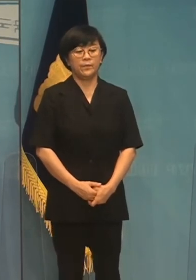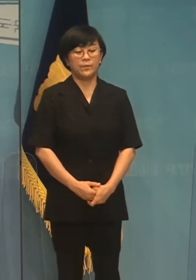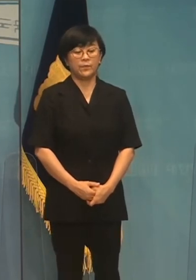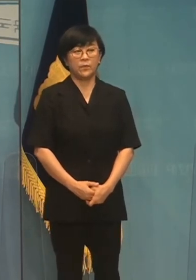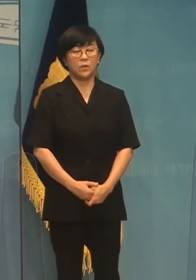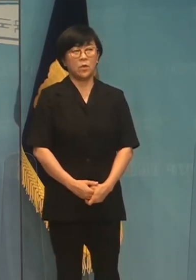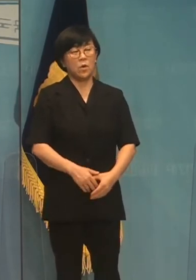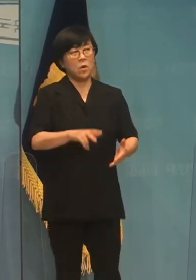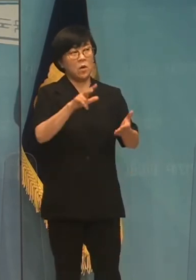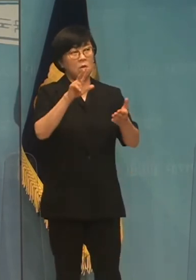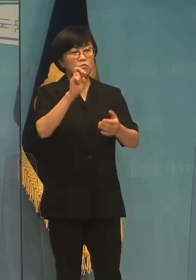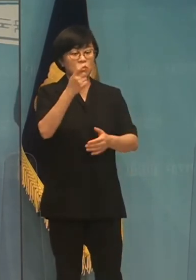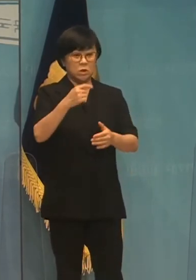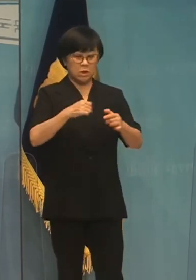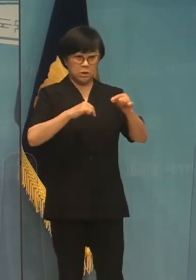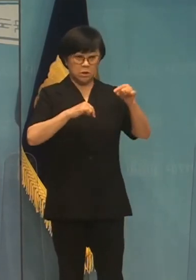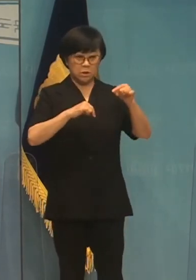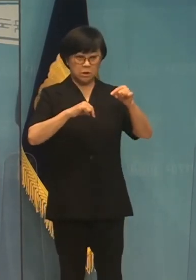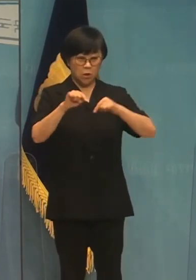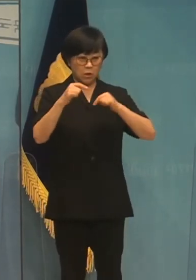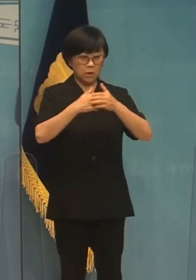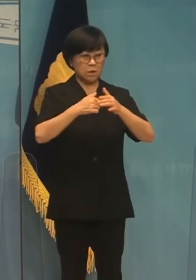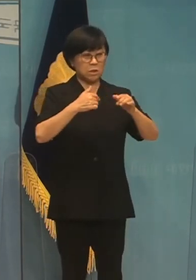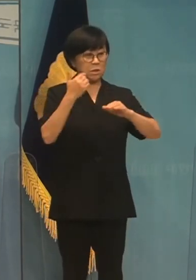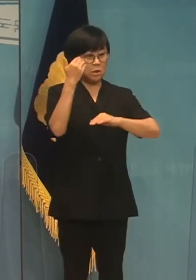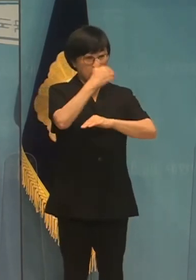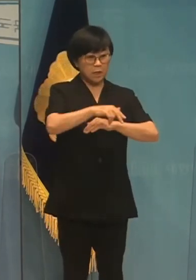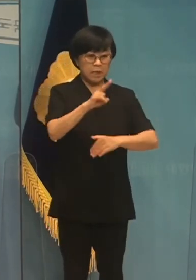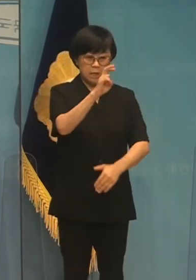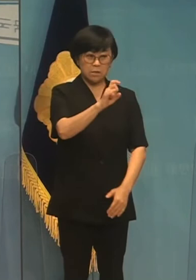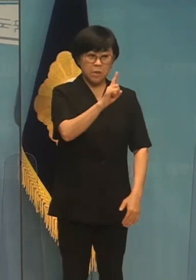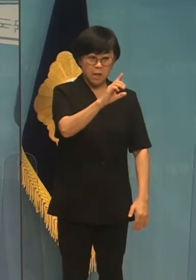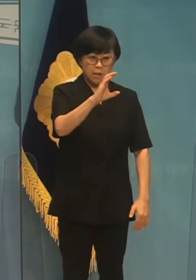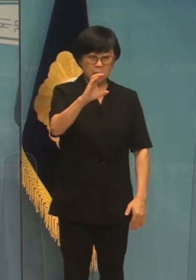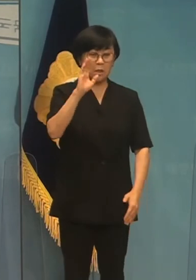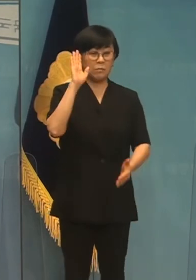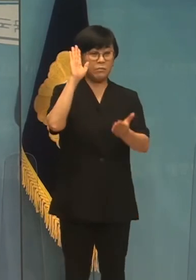문재인 정권이 내놓은 정책들이 21세기